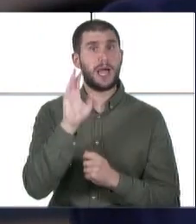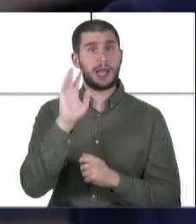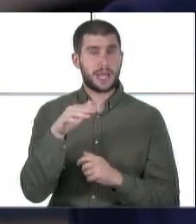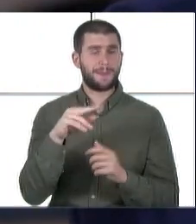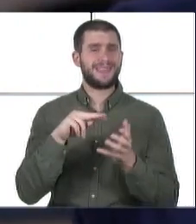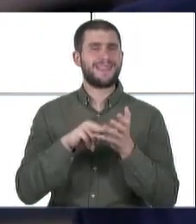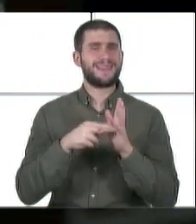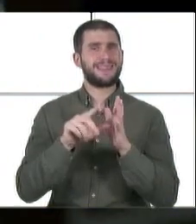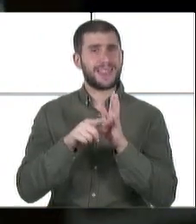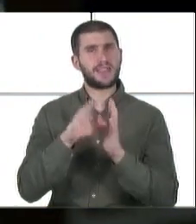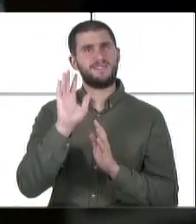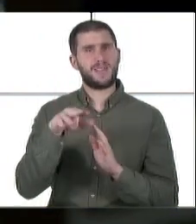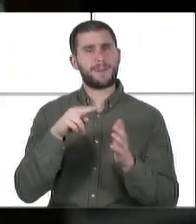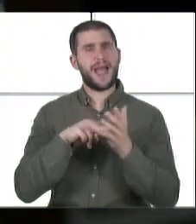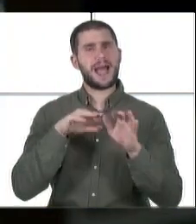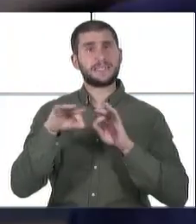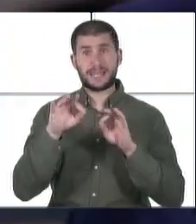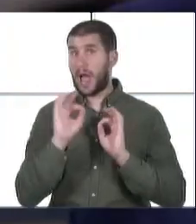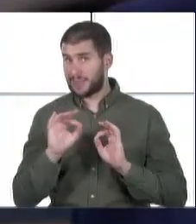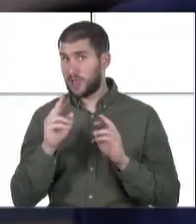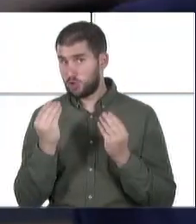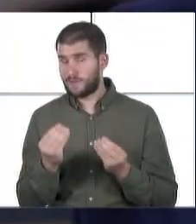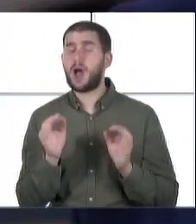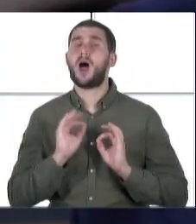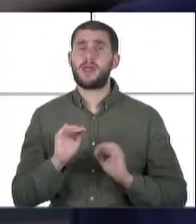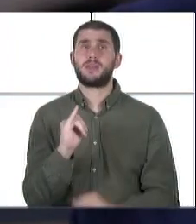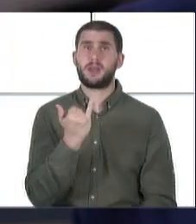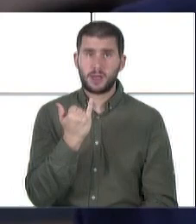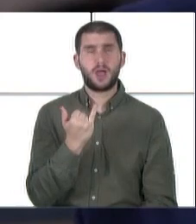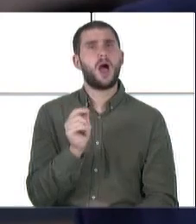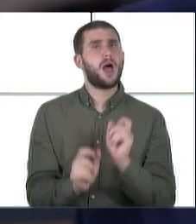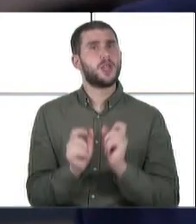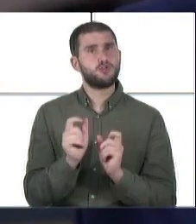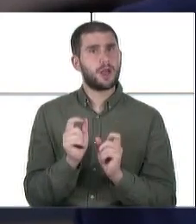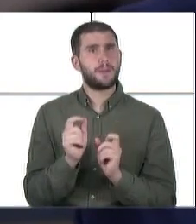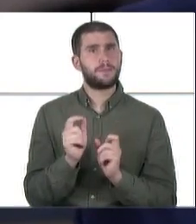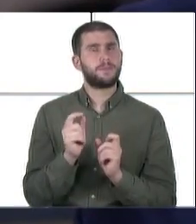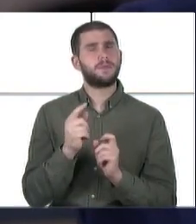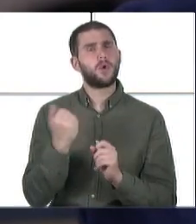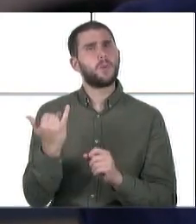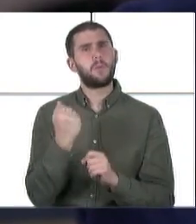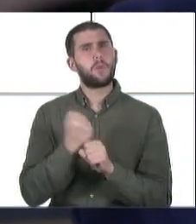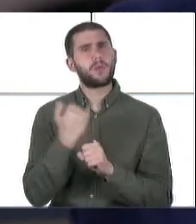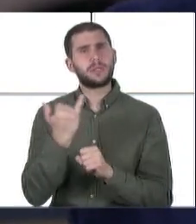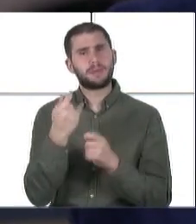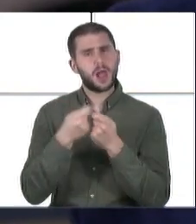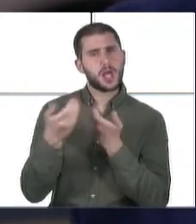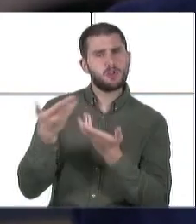הטכנית, גם ברמה האסטרטגית. עדיין? אנשים מטעמי פועלים כל הזמן לקשר הזה